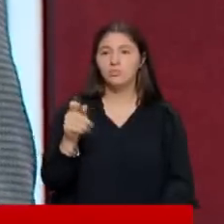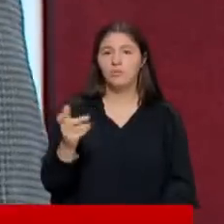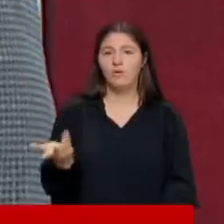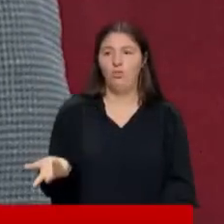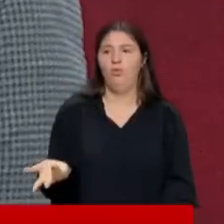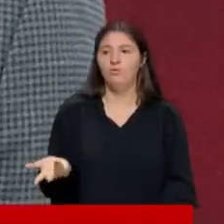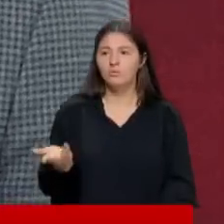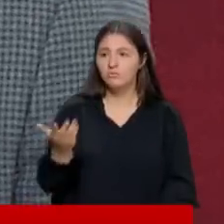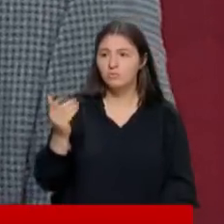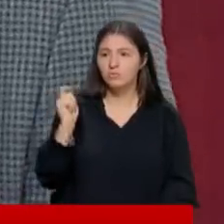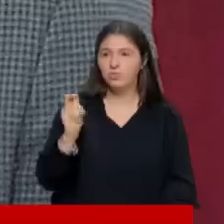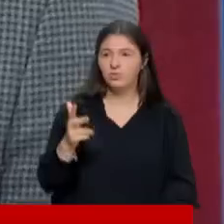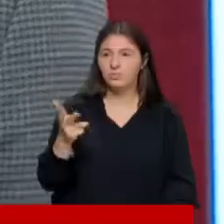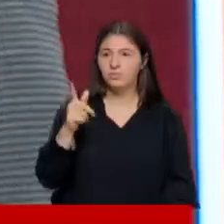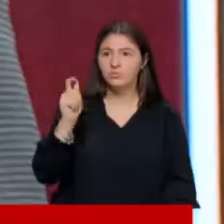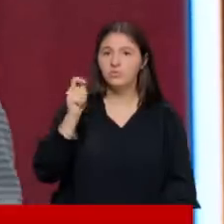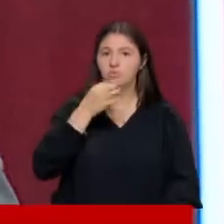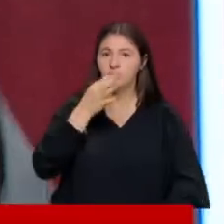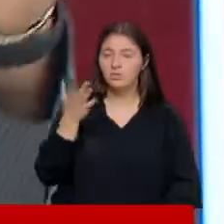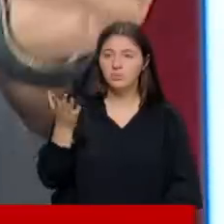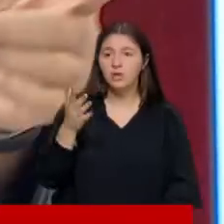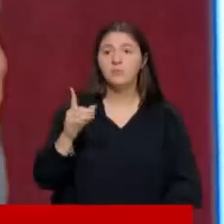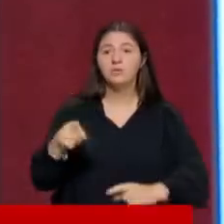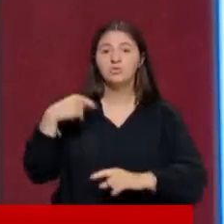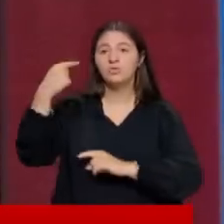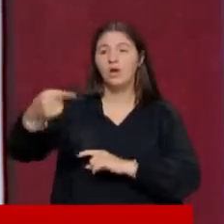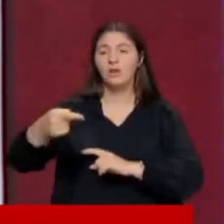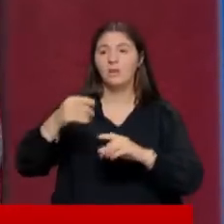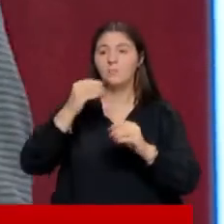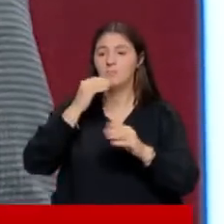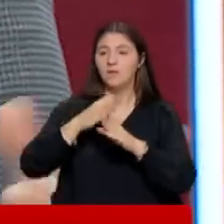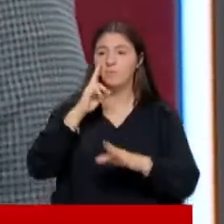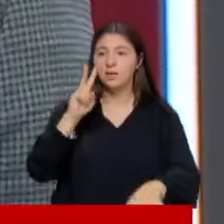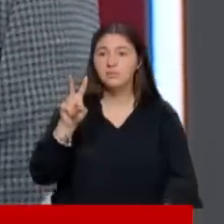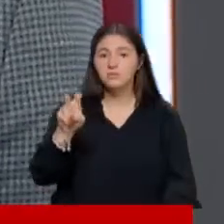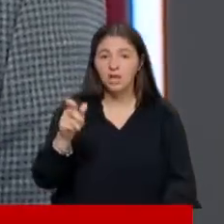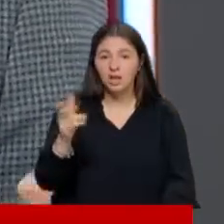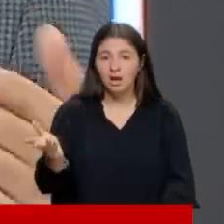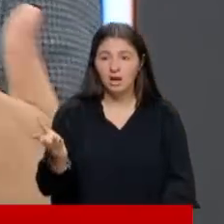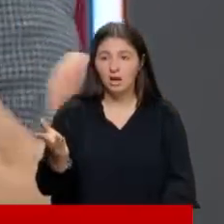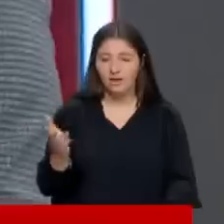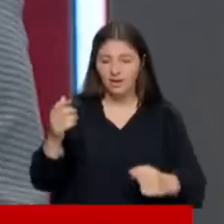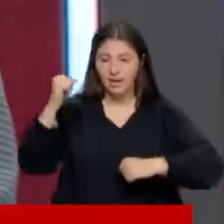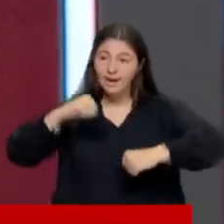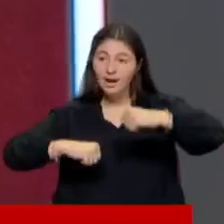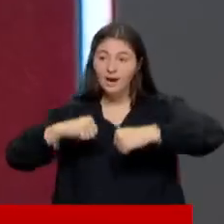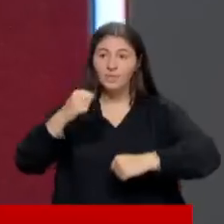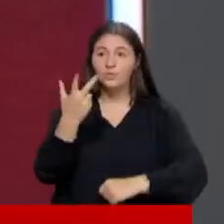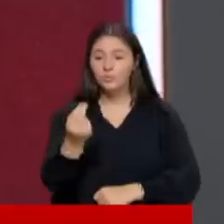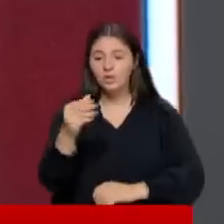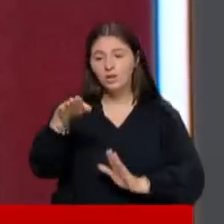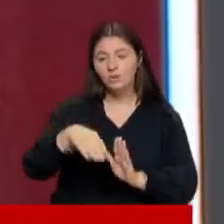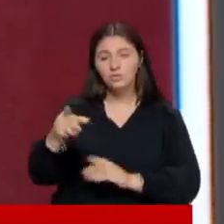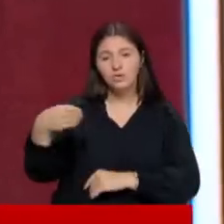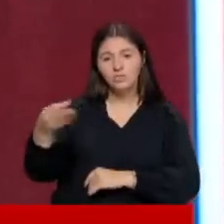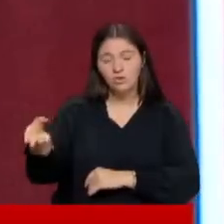Allah Allah dedim yani zaten yüksek fiyat niye bunu duyurmuş ki bir sonraki şey manava baktım 28 lira yani rekabet ediyorlar o 300